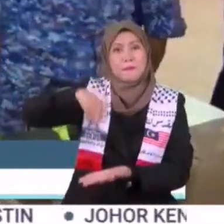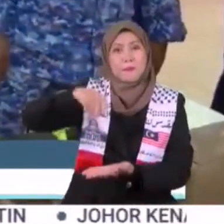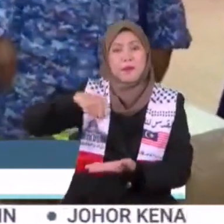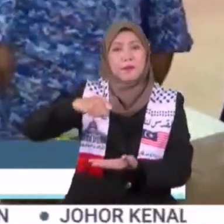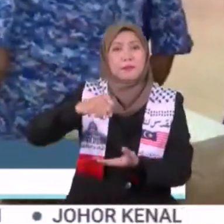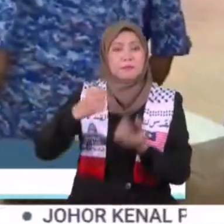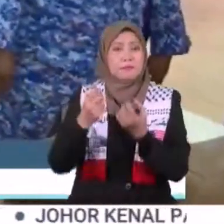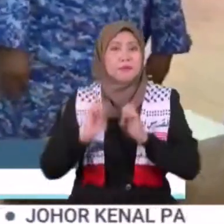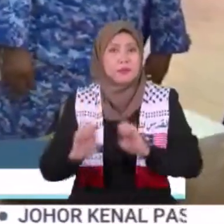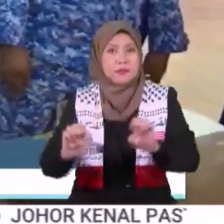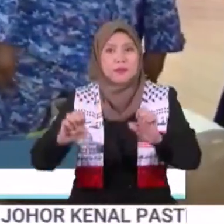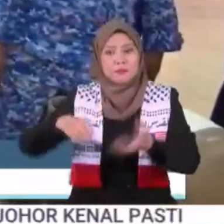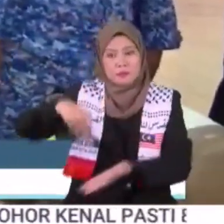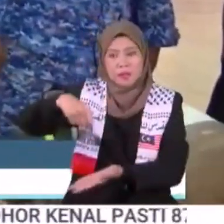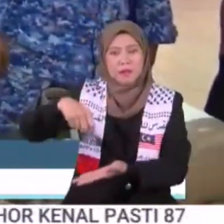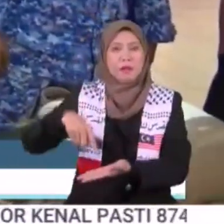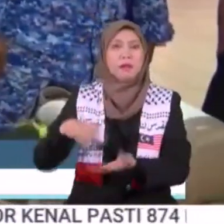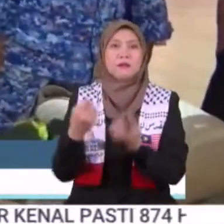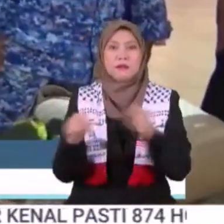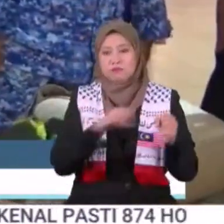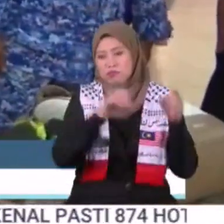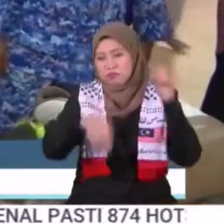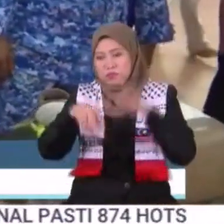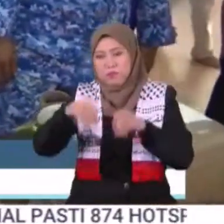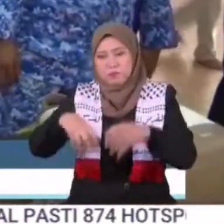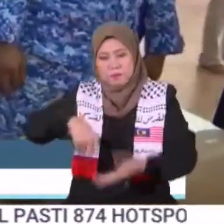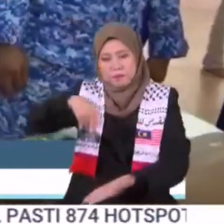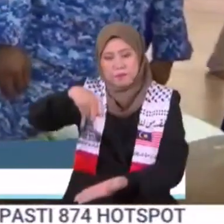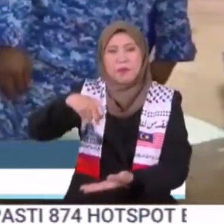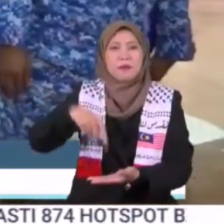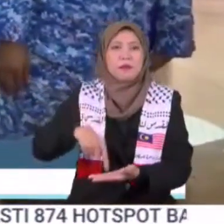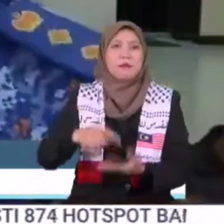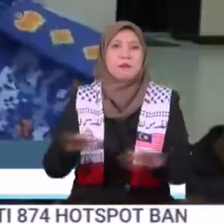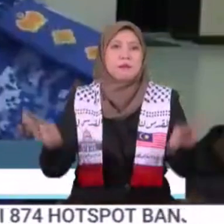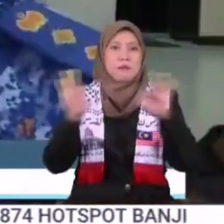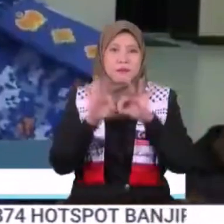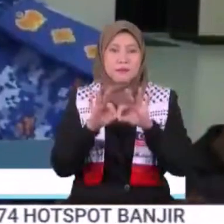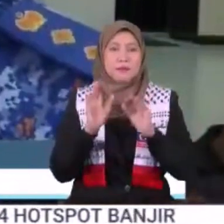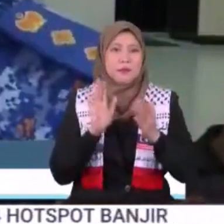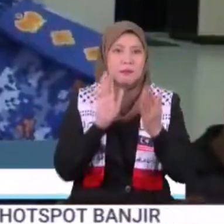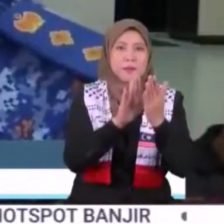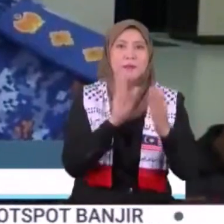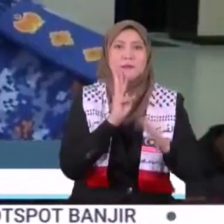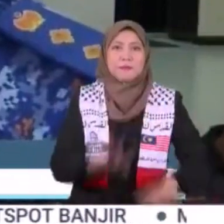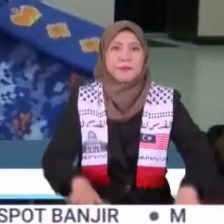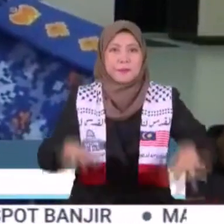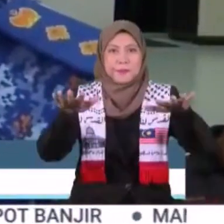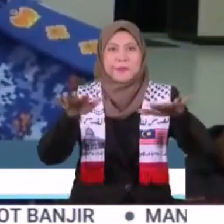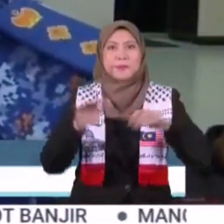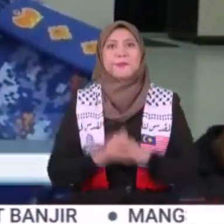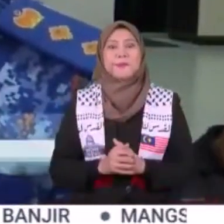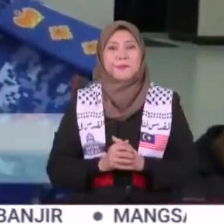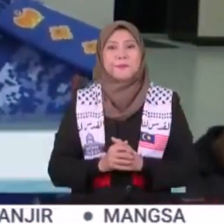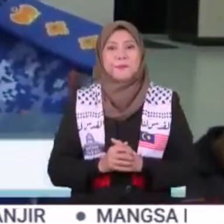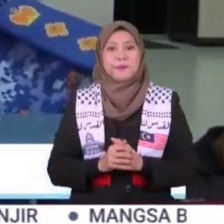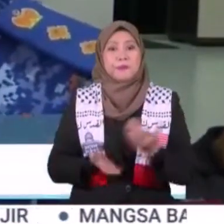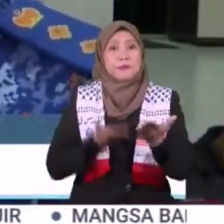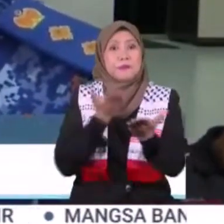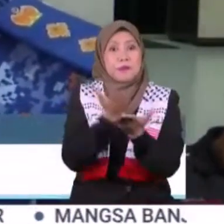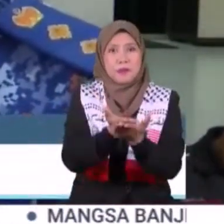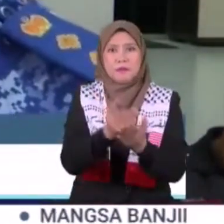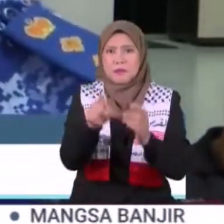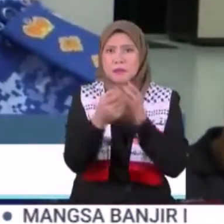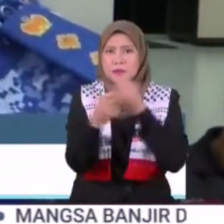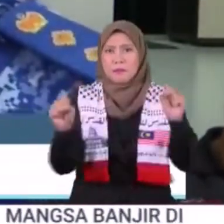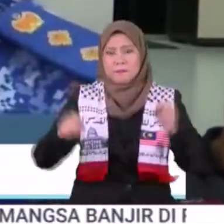go disaran kepada penduduk sebagai persediaan berdepan bencana. Bagi APM sendiri, kita sarankan untuk adakan